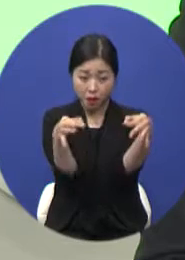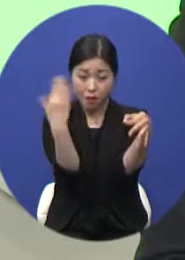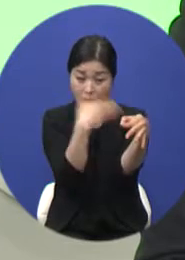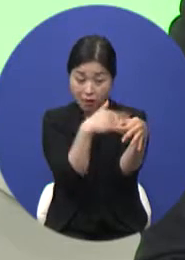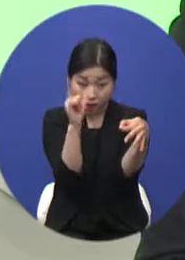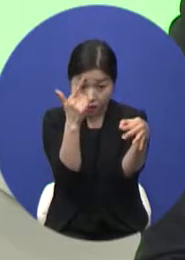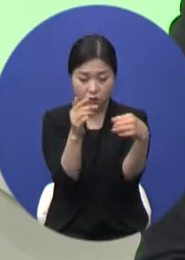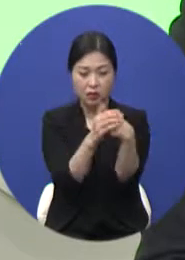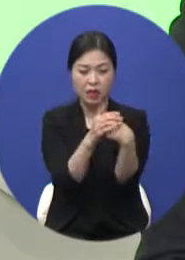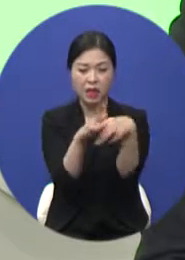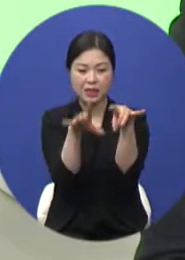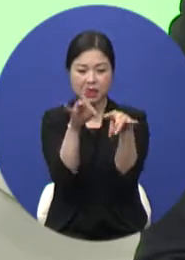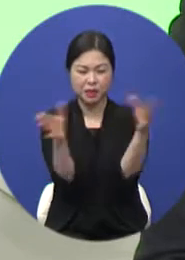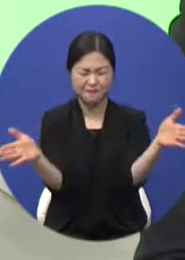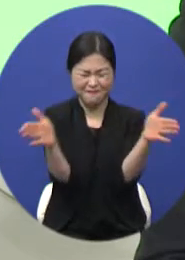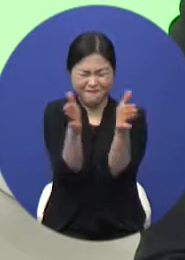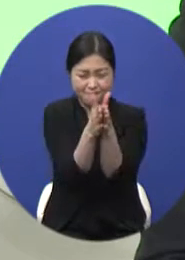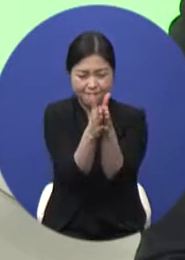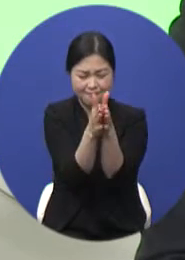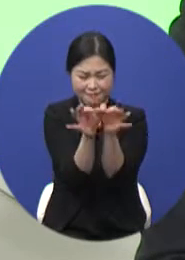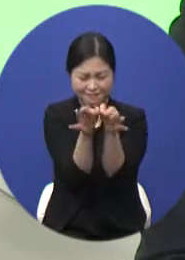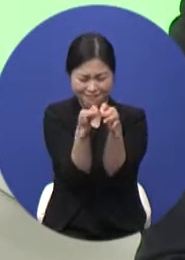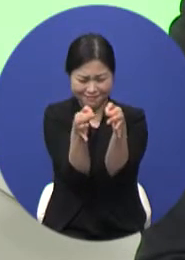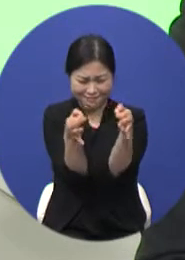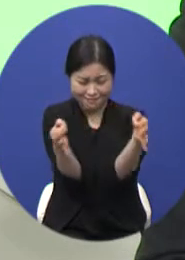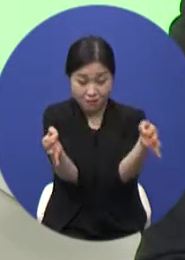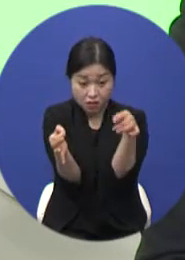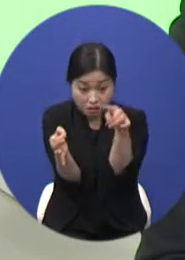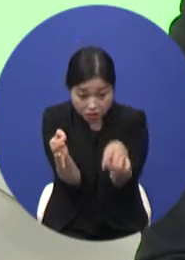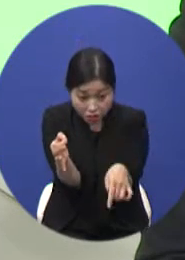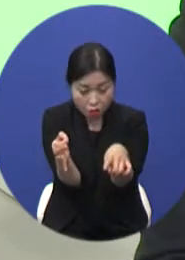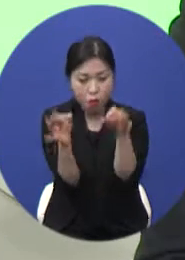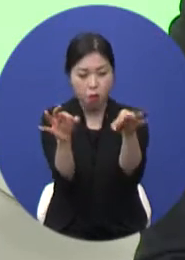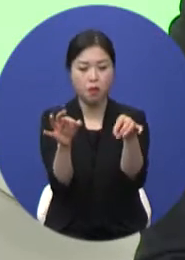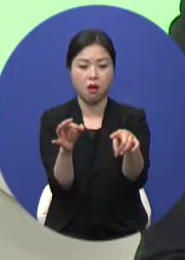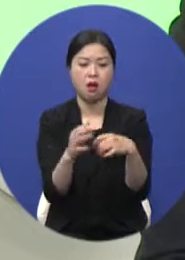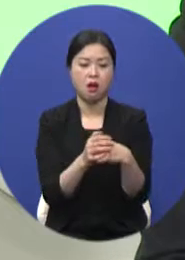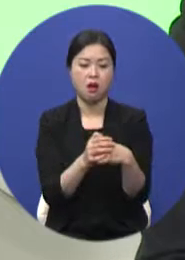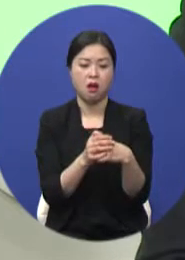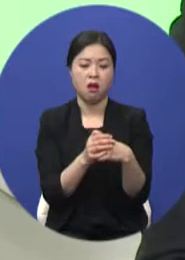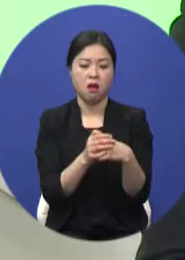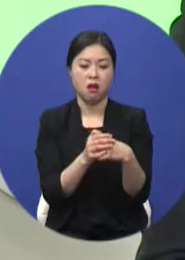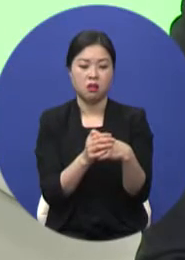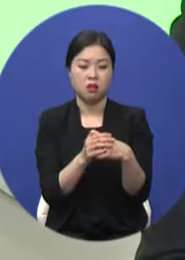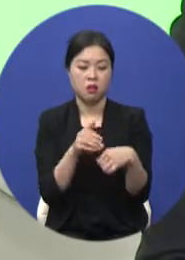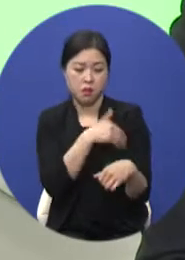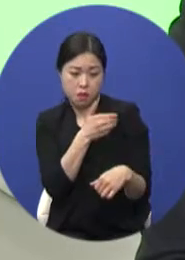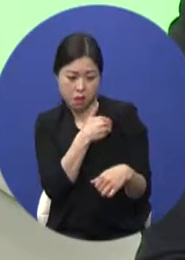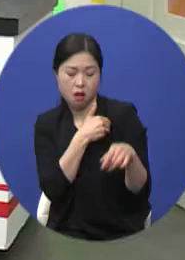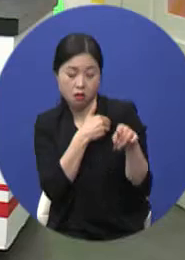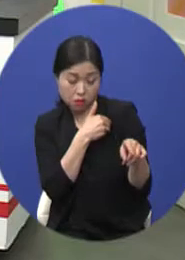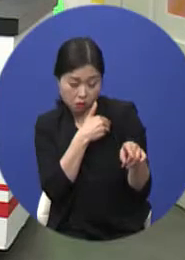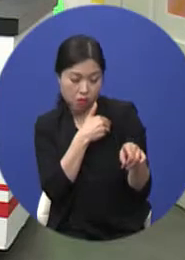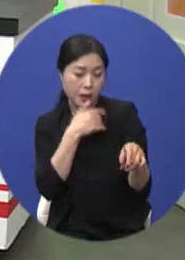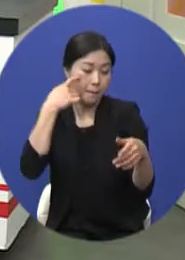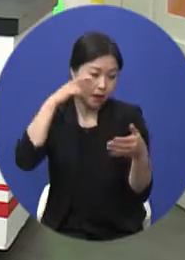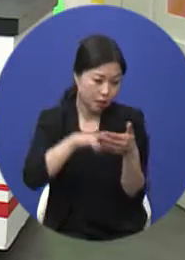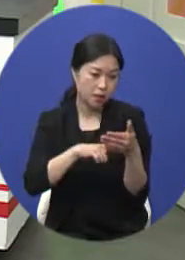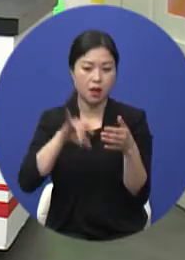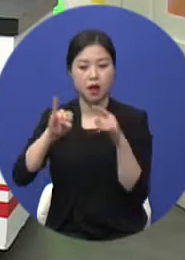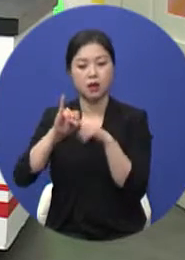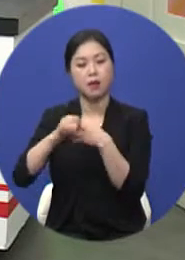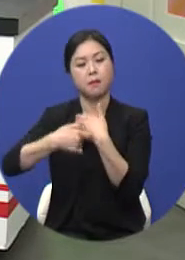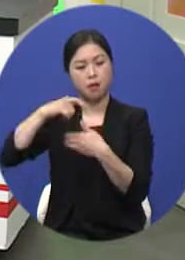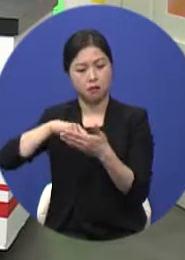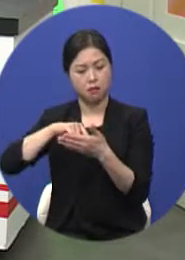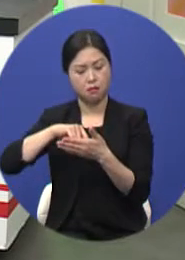풀로 붙였던 것이 그것이 바로 외도를 발견한 아내의 마음이에요. 너덜너덜해진 원래대로